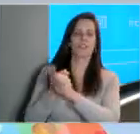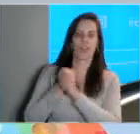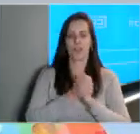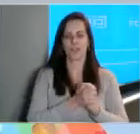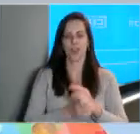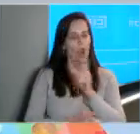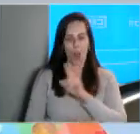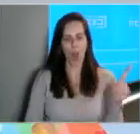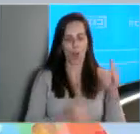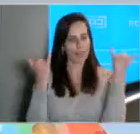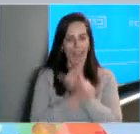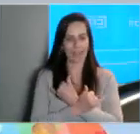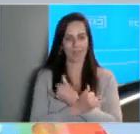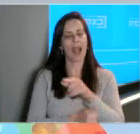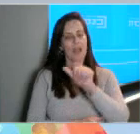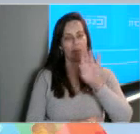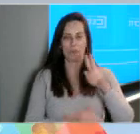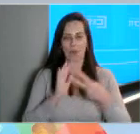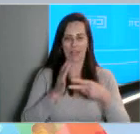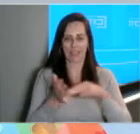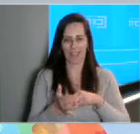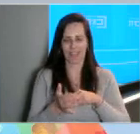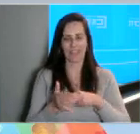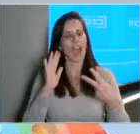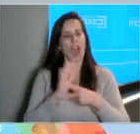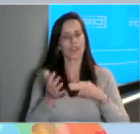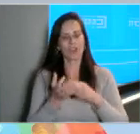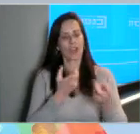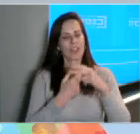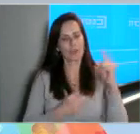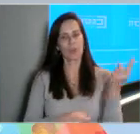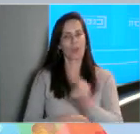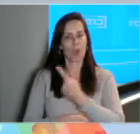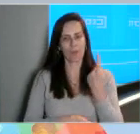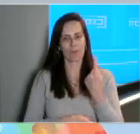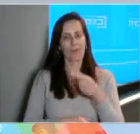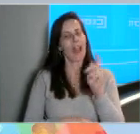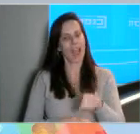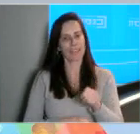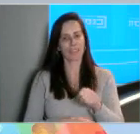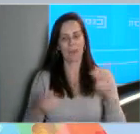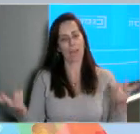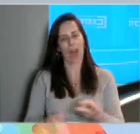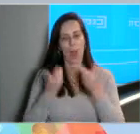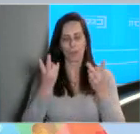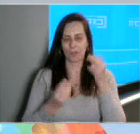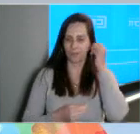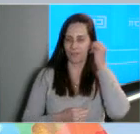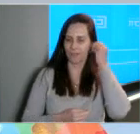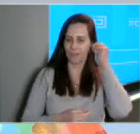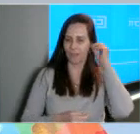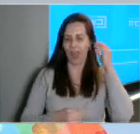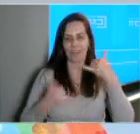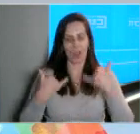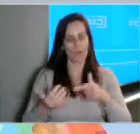לכם, לא, לא טעיתם. אתם על א' ב' בפוליטיקה. התוכנית שתכניס את כולנו לעולם הכנסת בי נחיתה רכה. אבל